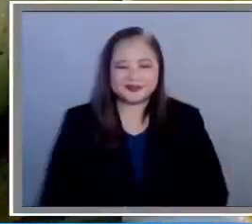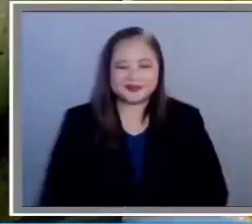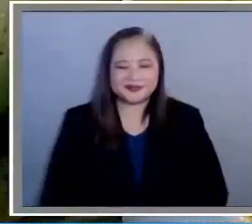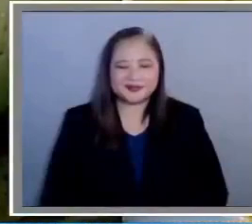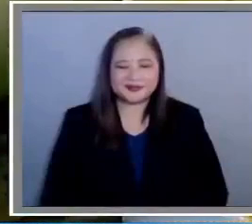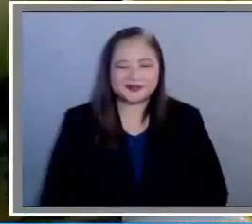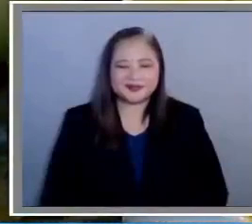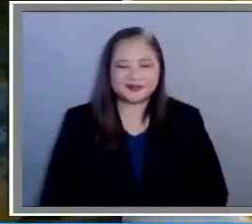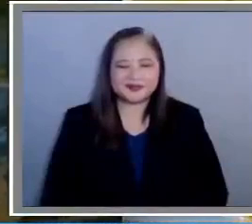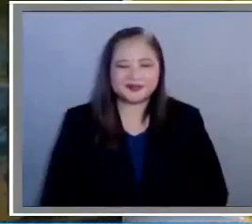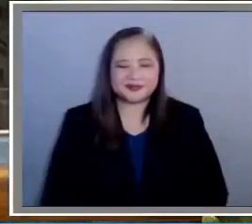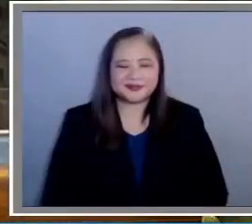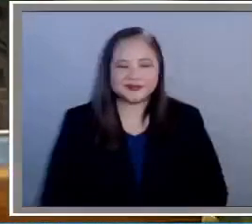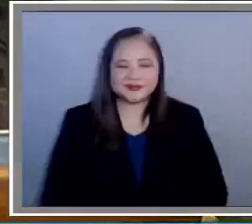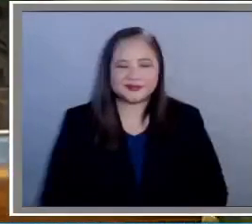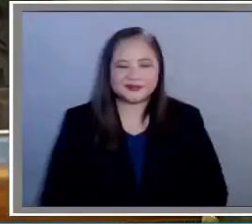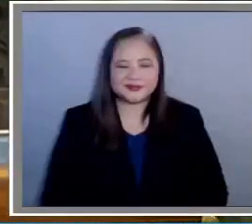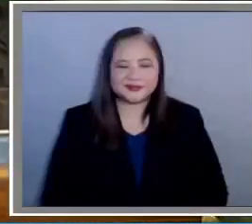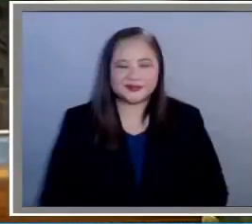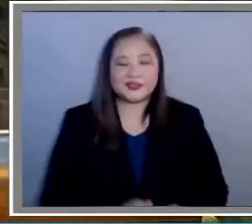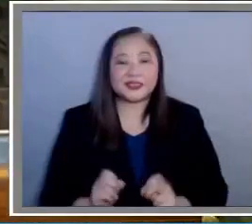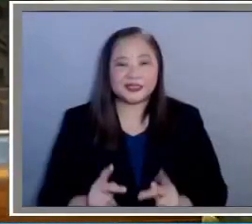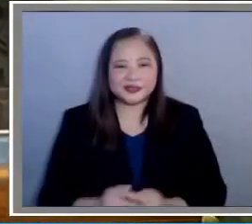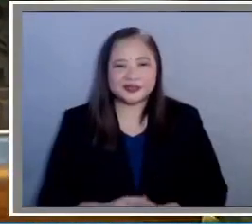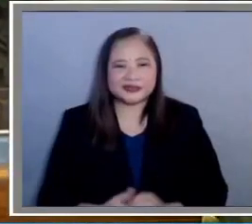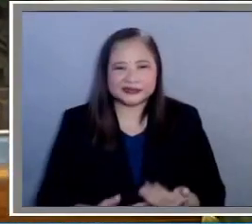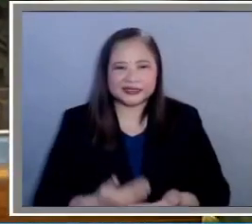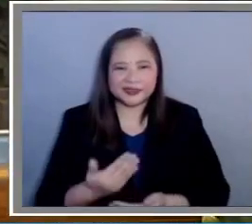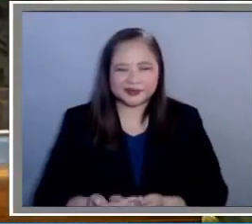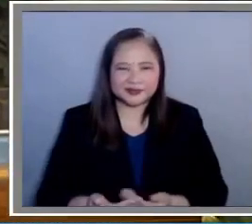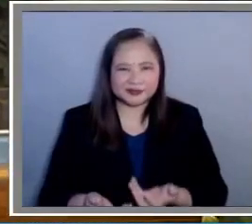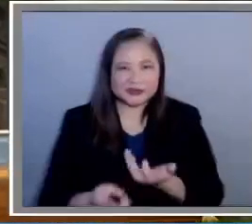Alright, so, lagyan natin ulit dito.